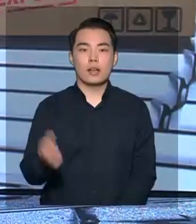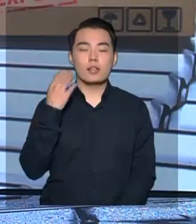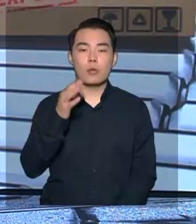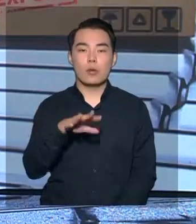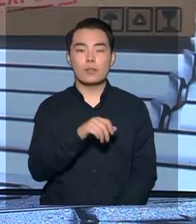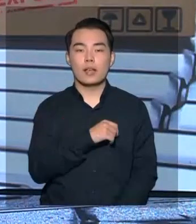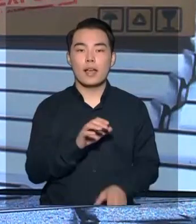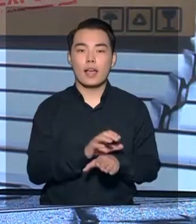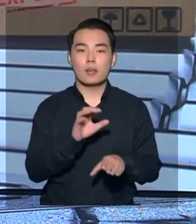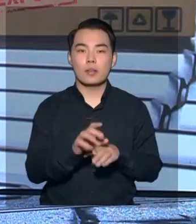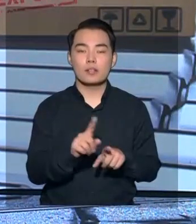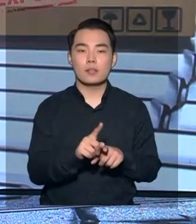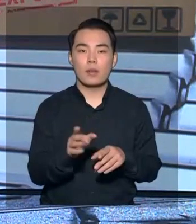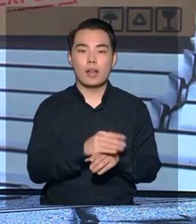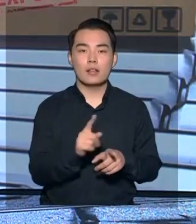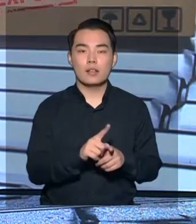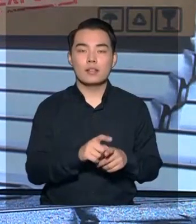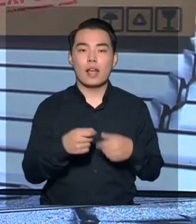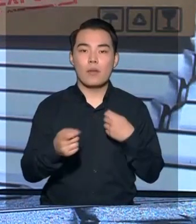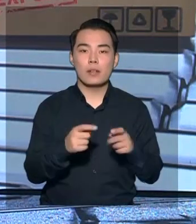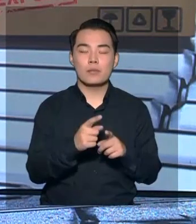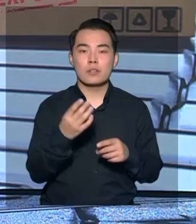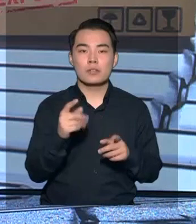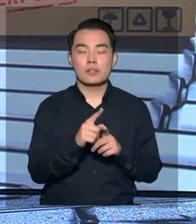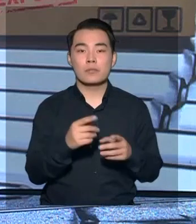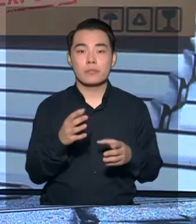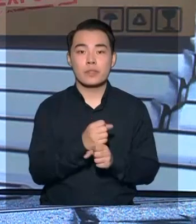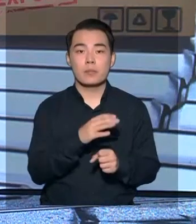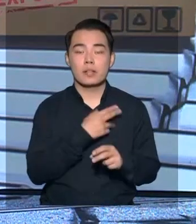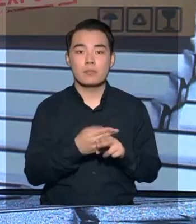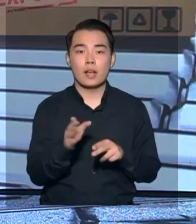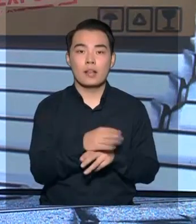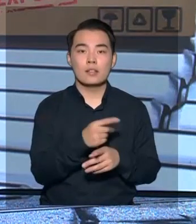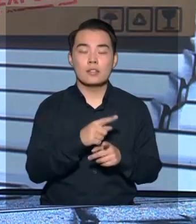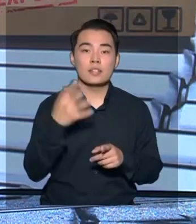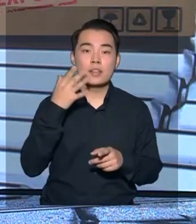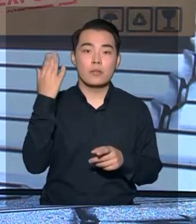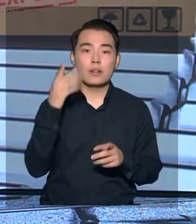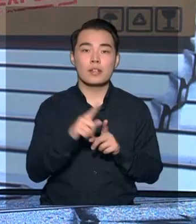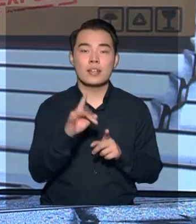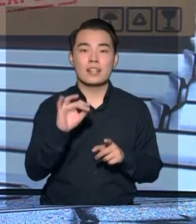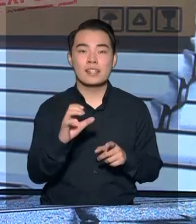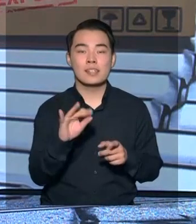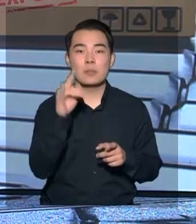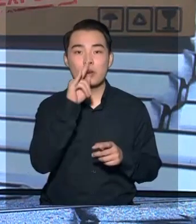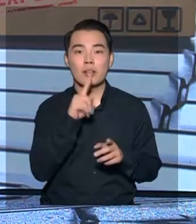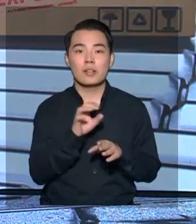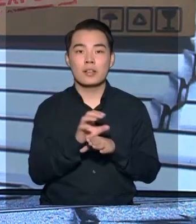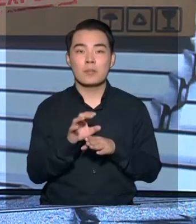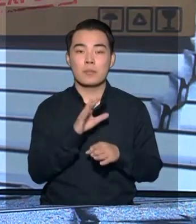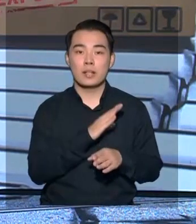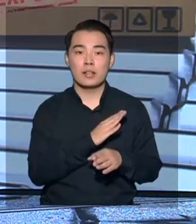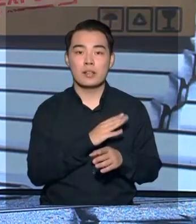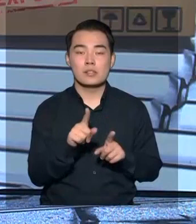Қызылорда облысында экспортқа шығатын тауарлар саны артты. Мәселен, бұрындары шетел нарығына тек күріш пен мұнай ғана